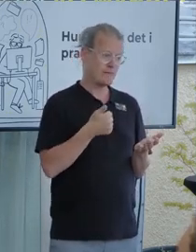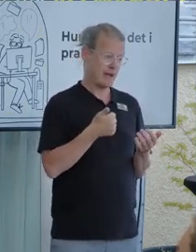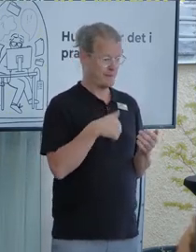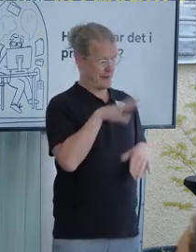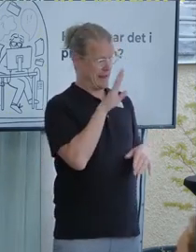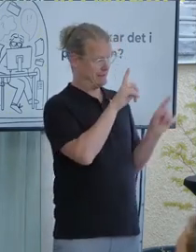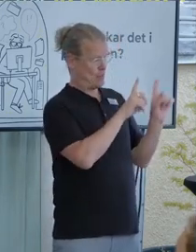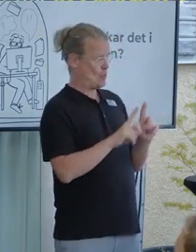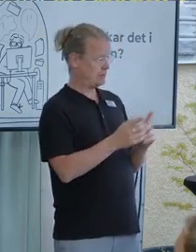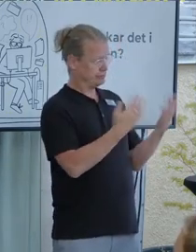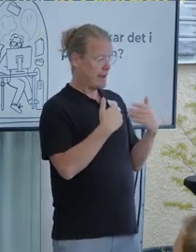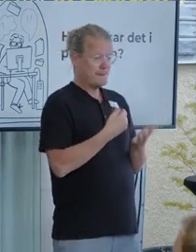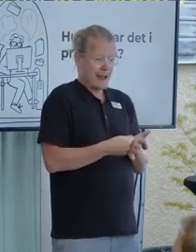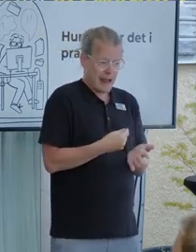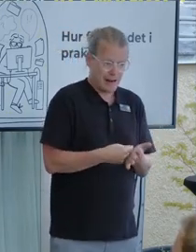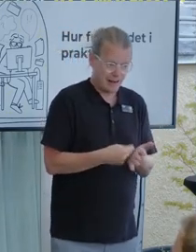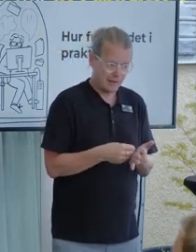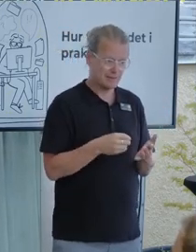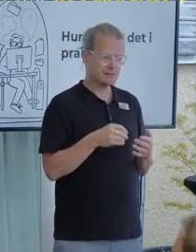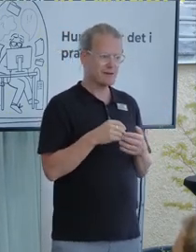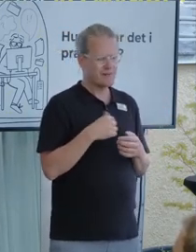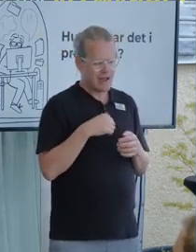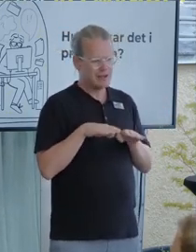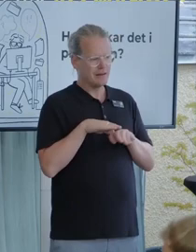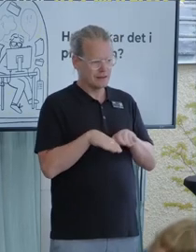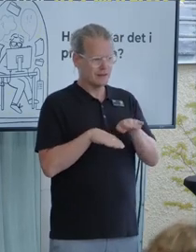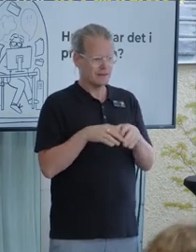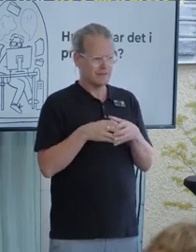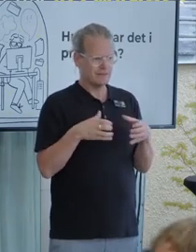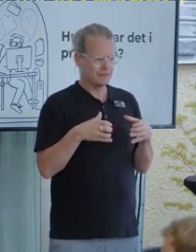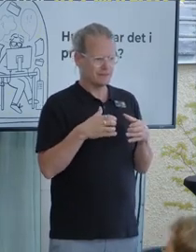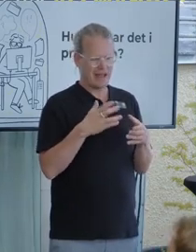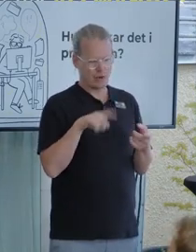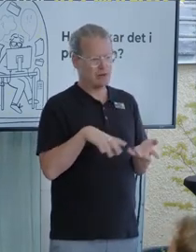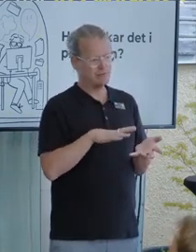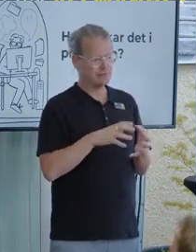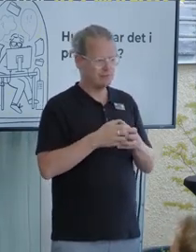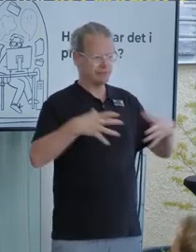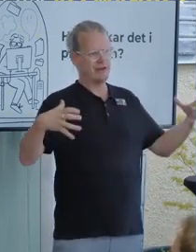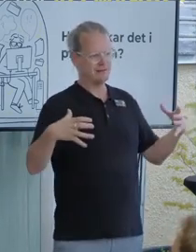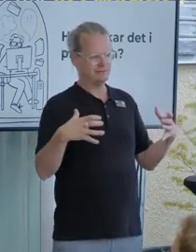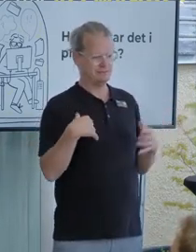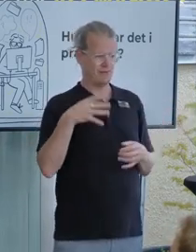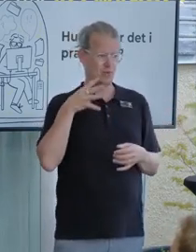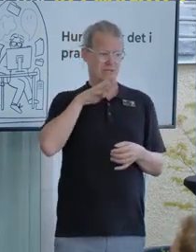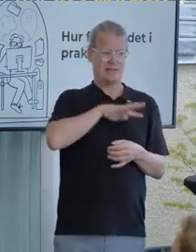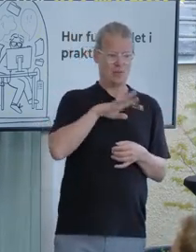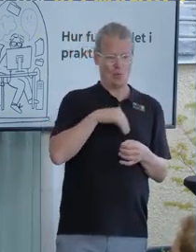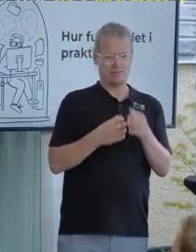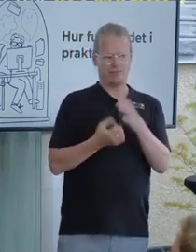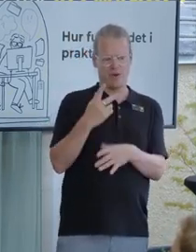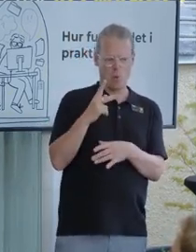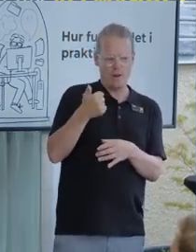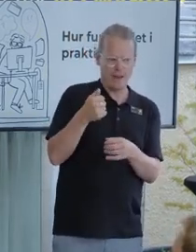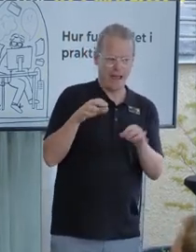steg för steg. För som jag sa så har det gått, ja, men det har gått 4 år sedan vi startade labbet, och vi har ungefär 2 forskningsförfrågningar i